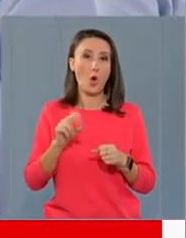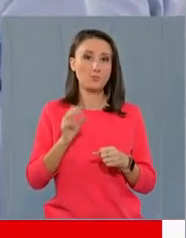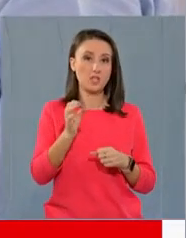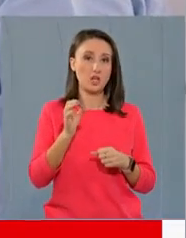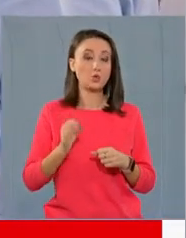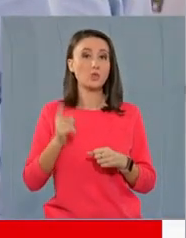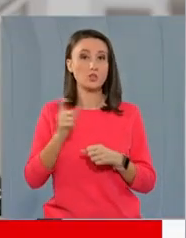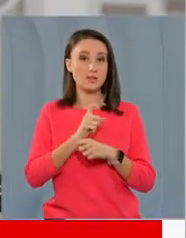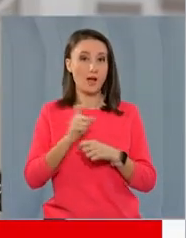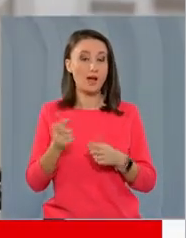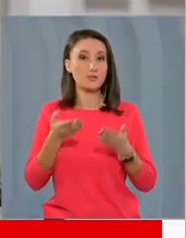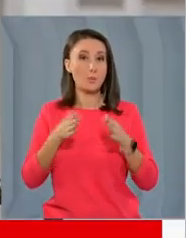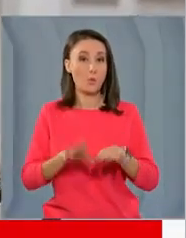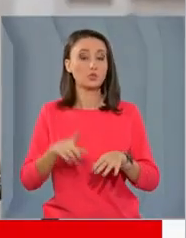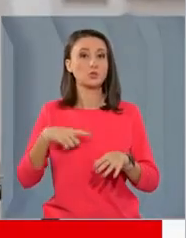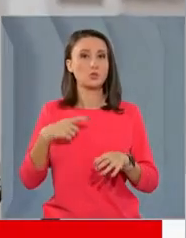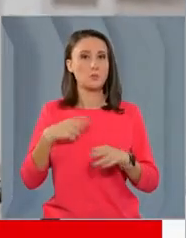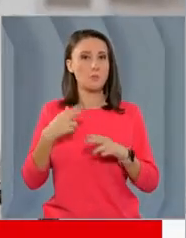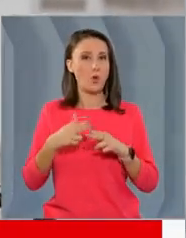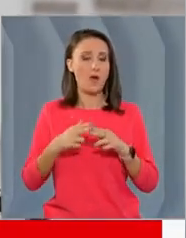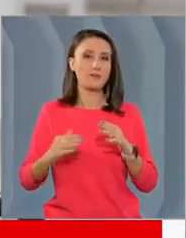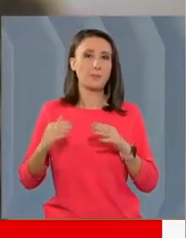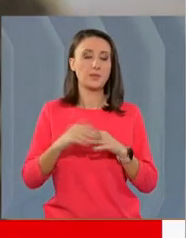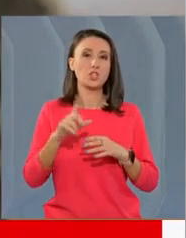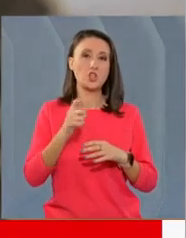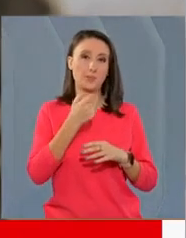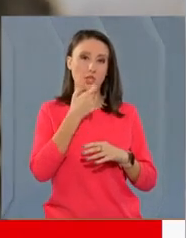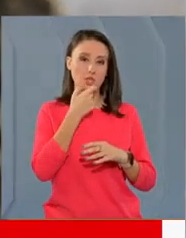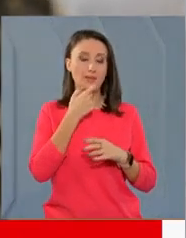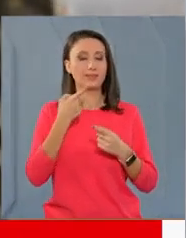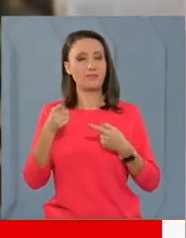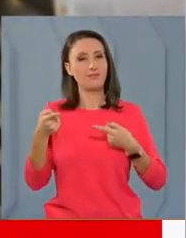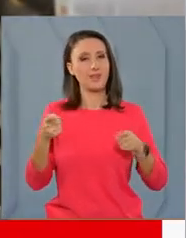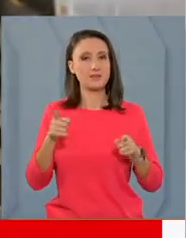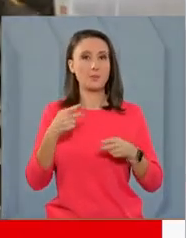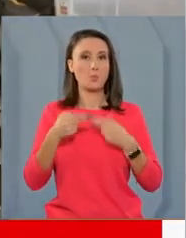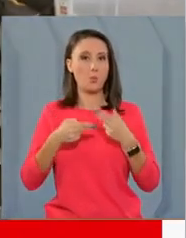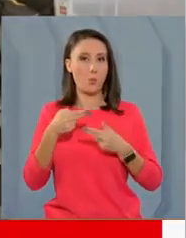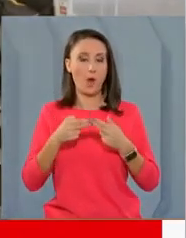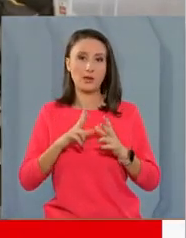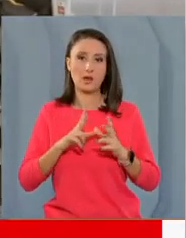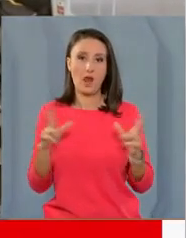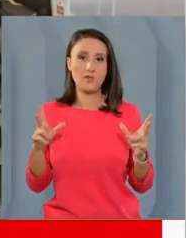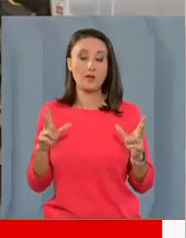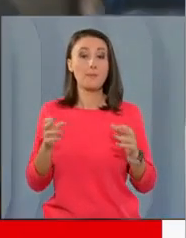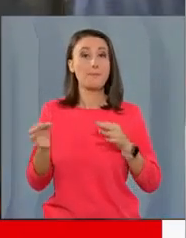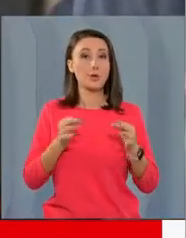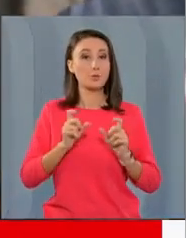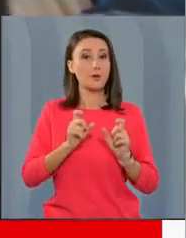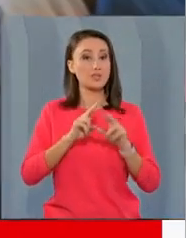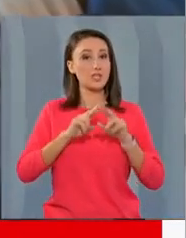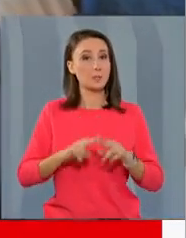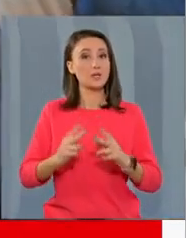80% din aceste cazuri letale sunt la pacienți de peste 70 de ani și cu afecțiuni asociate severe. Așa că măsurile de prevenție rămân